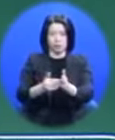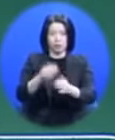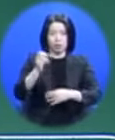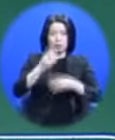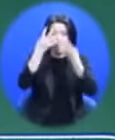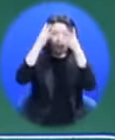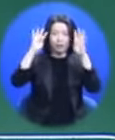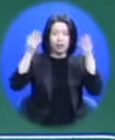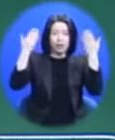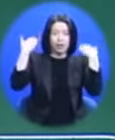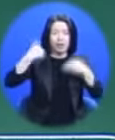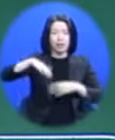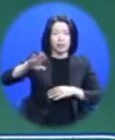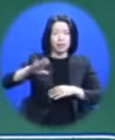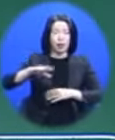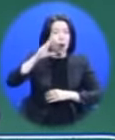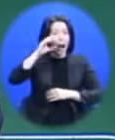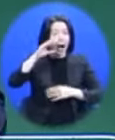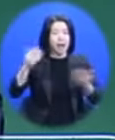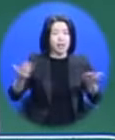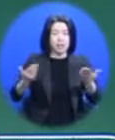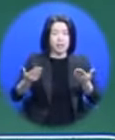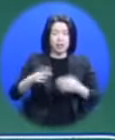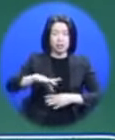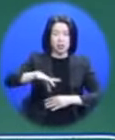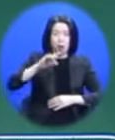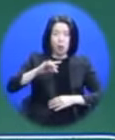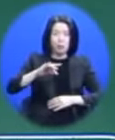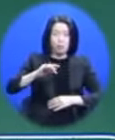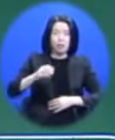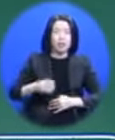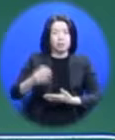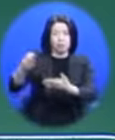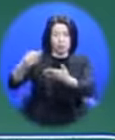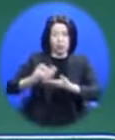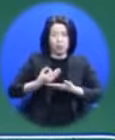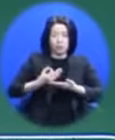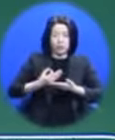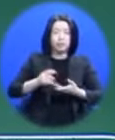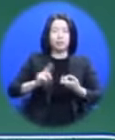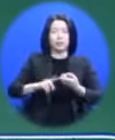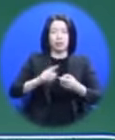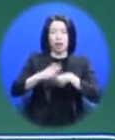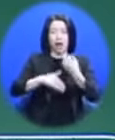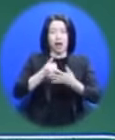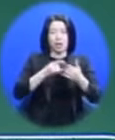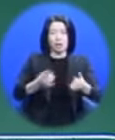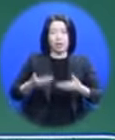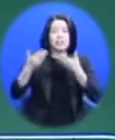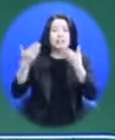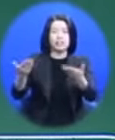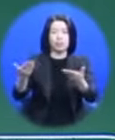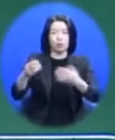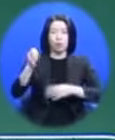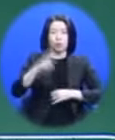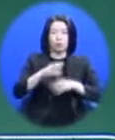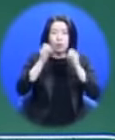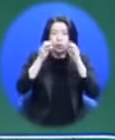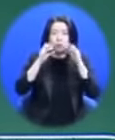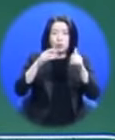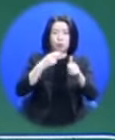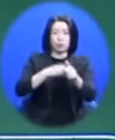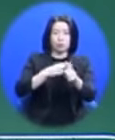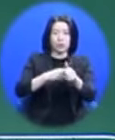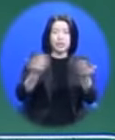가서 아르바이트를 해서 처음으로 제가 얻게 되었던 수입 하나님께 드렸고, 또 전도사로 사역을